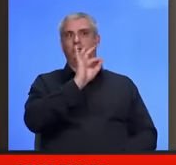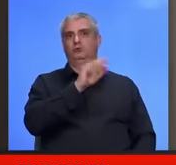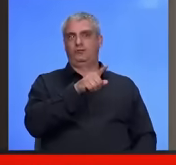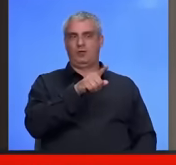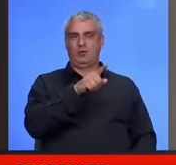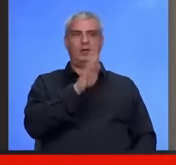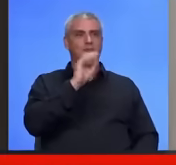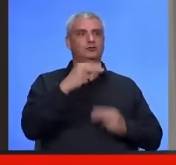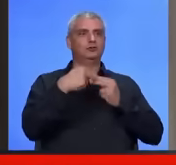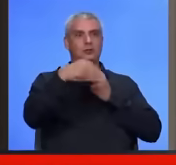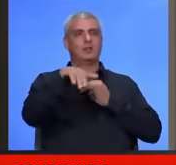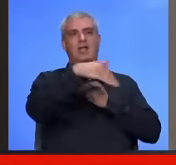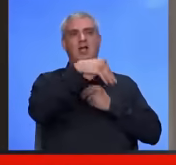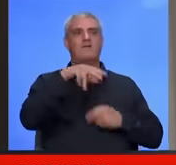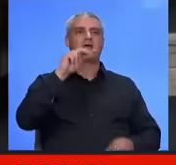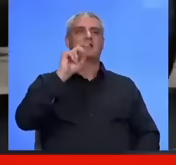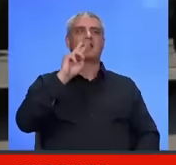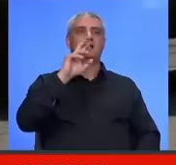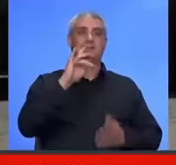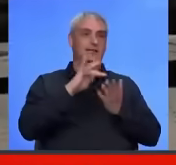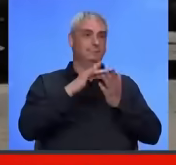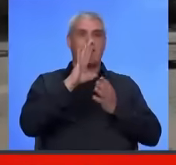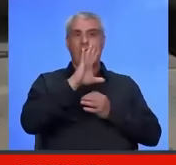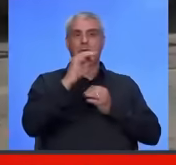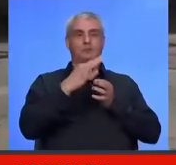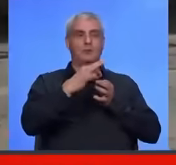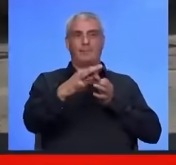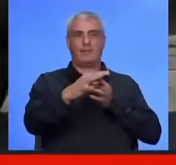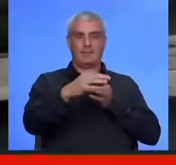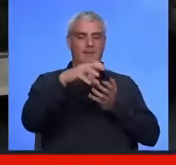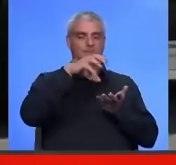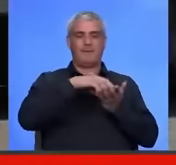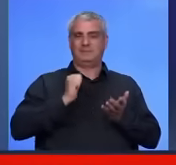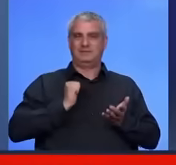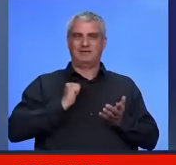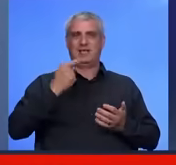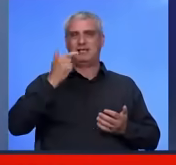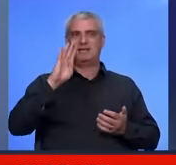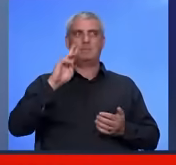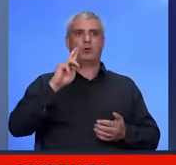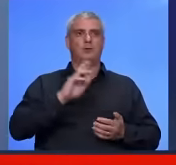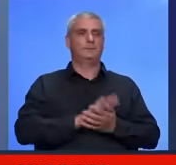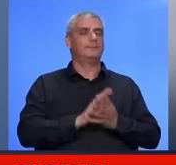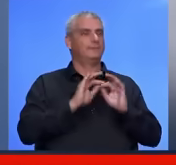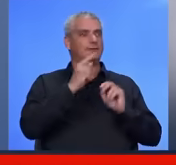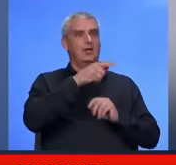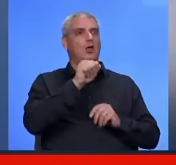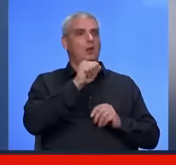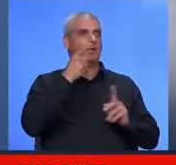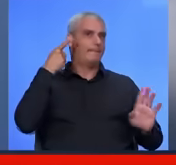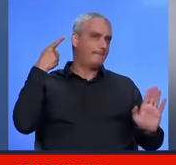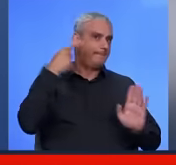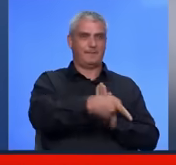ועבור השכנים שלו ברחוב הנרקיס שנמצא פחות מ-500 מטר מבסיס גיבור. תחילה אלייך, אורלי, פגיעה